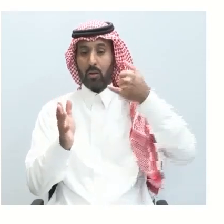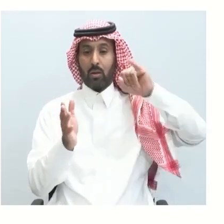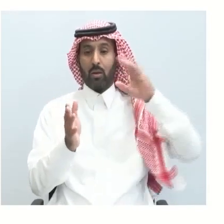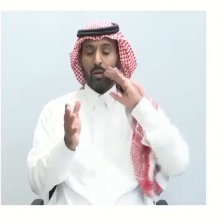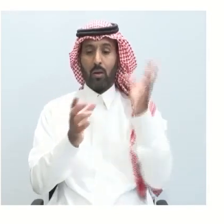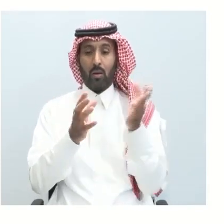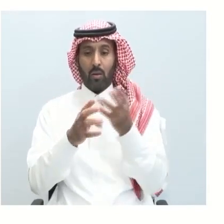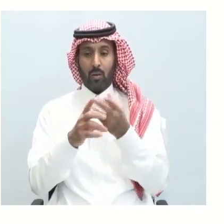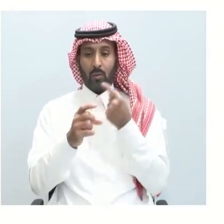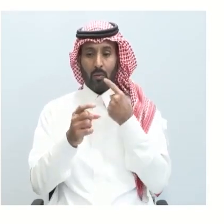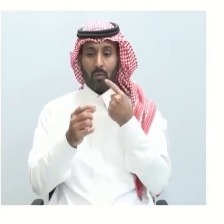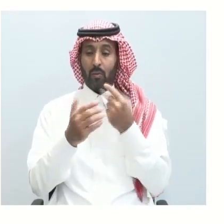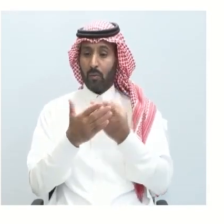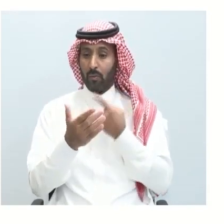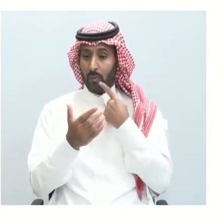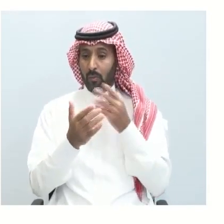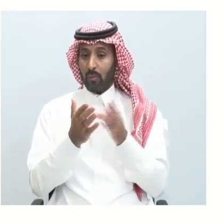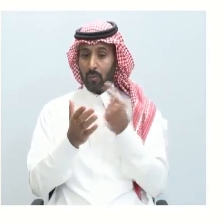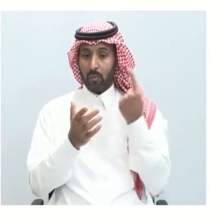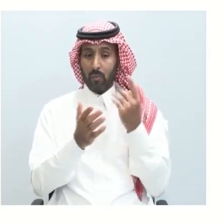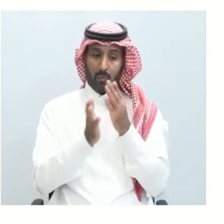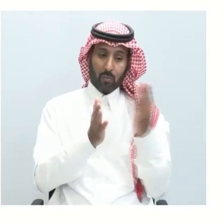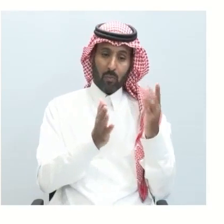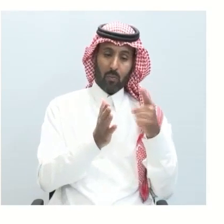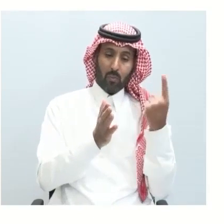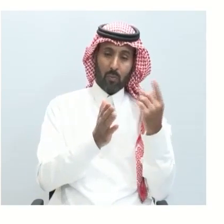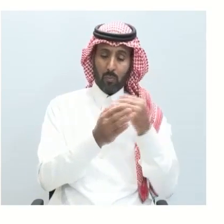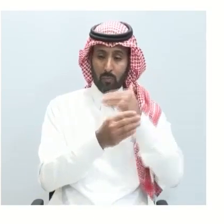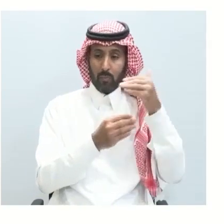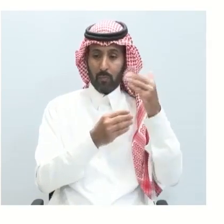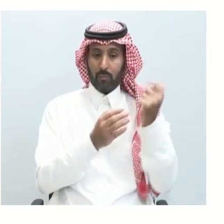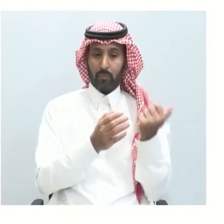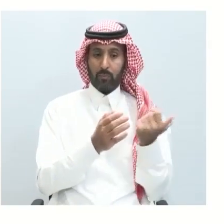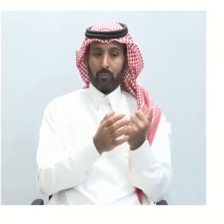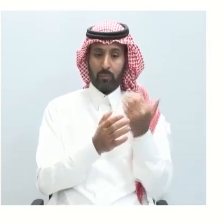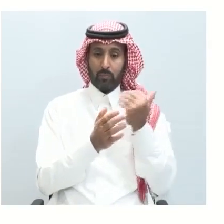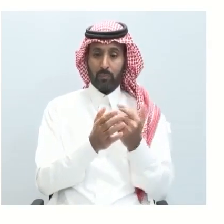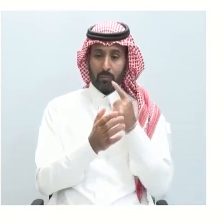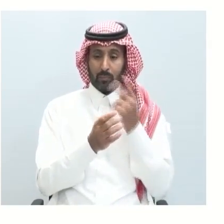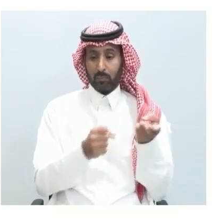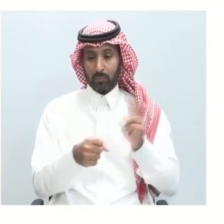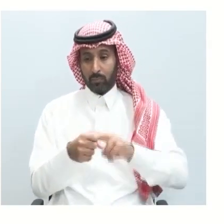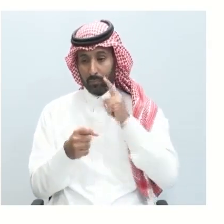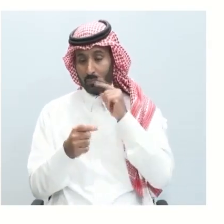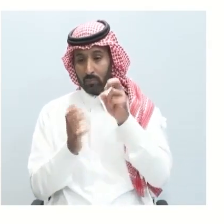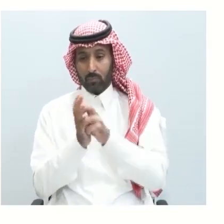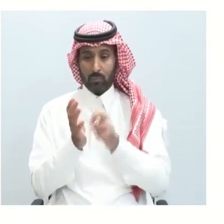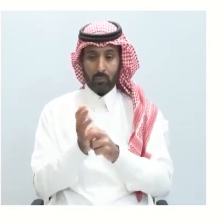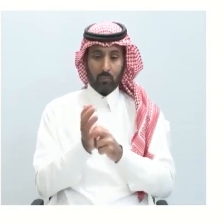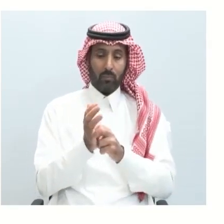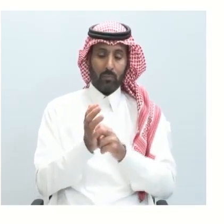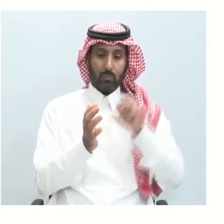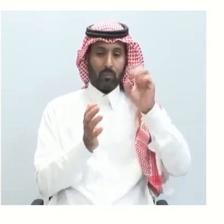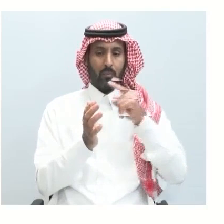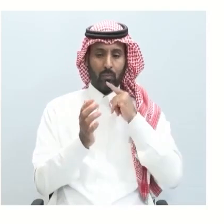النواتج هنا لم يكتب شيء اذا واحد ايضا هنا لم يكتب شيء اذا هو واحد اذا ستعود مره اخرى للقانون وتقول